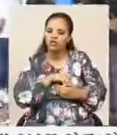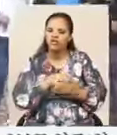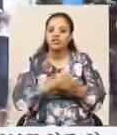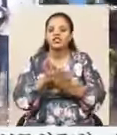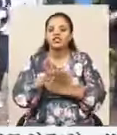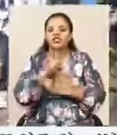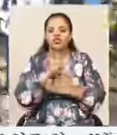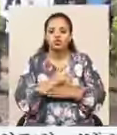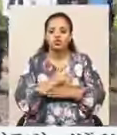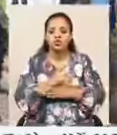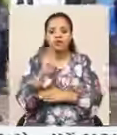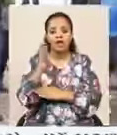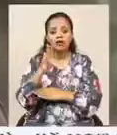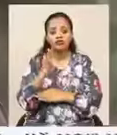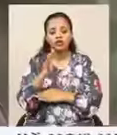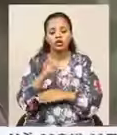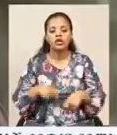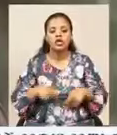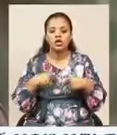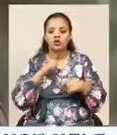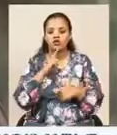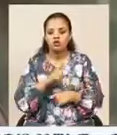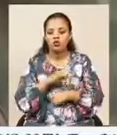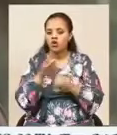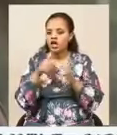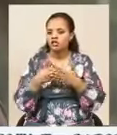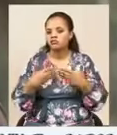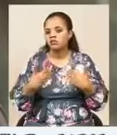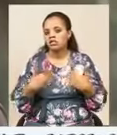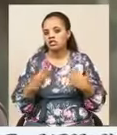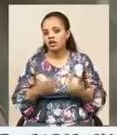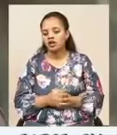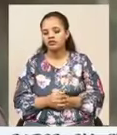ነው። ዛፍ እንግዲህ ህይወት ነው። ስለዚህ ሁላችንም በደስታ